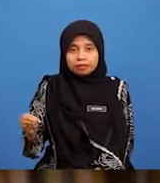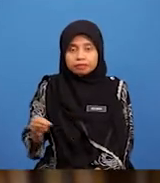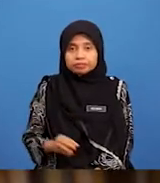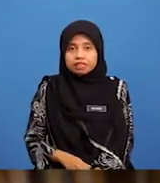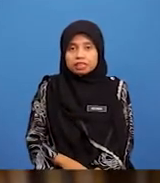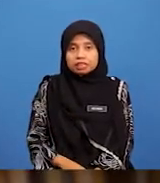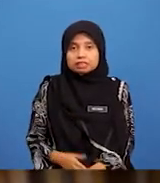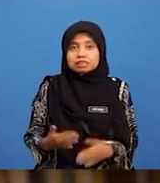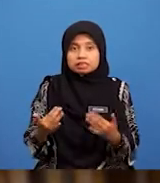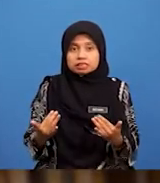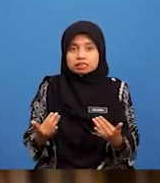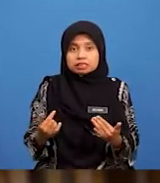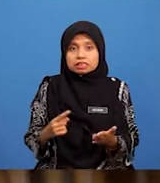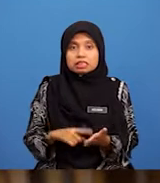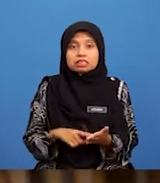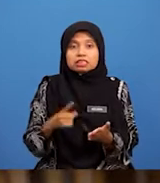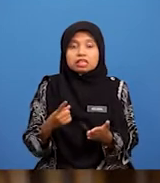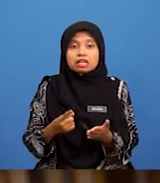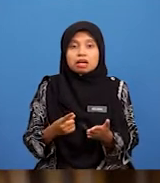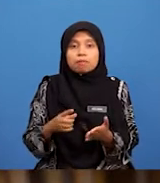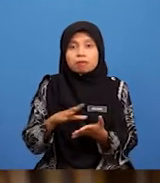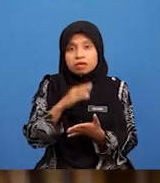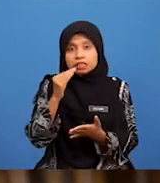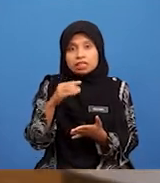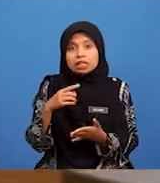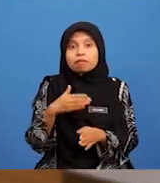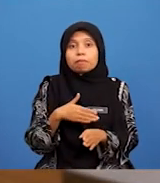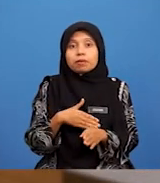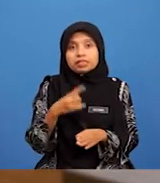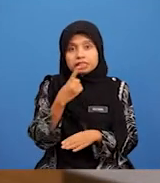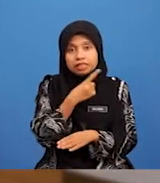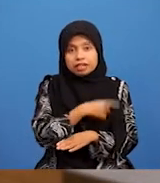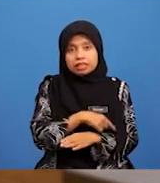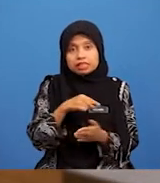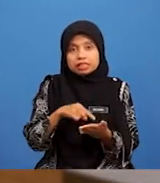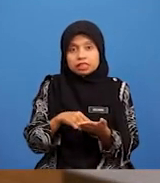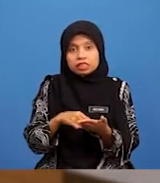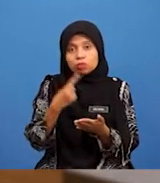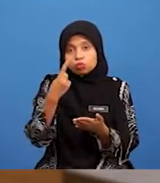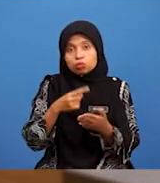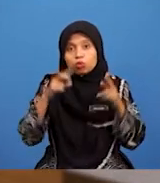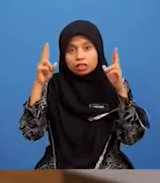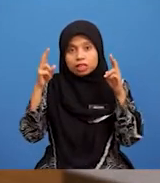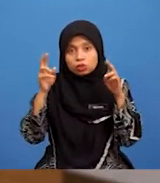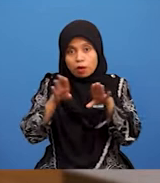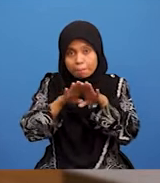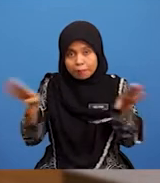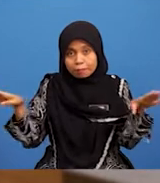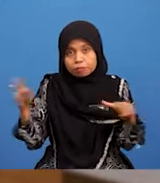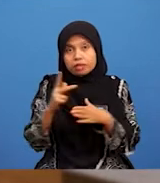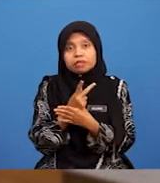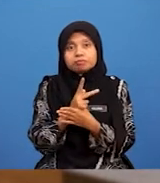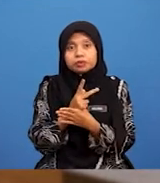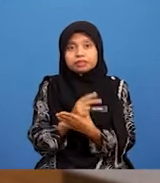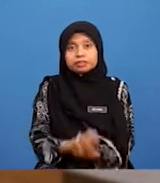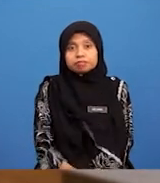Murid-murid, setakat ini sahaja sesi pembelajaran kita pada hari ini berkenaan tajuk pembubaran